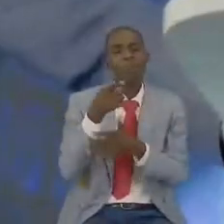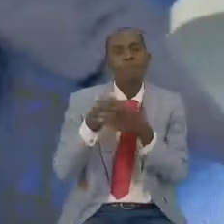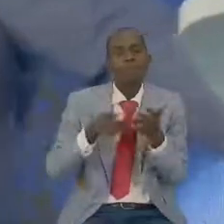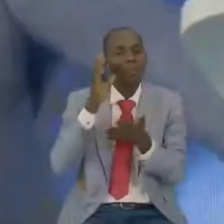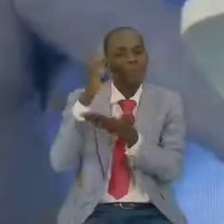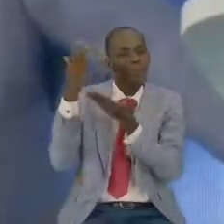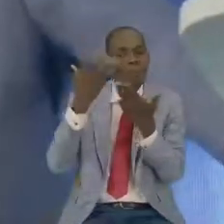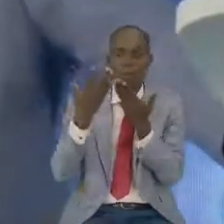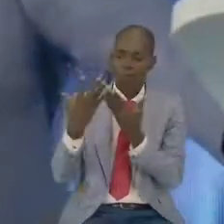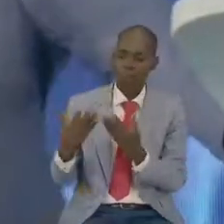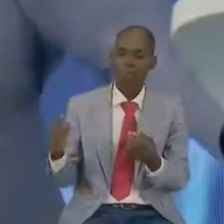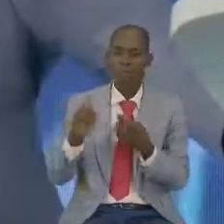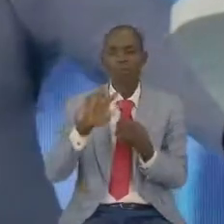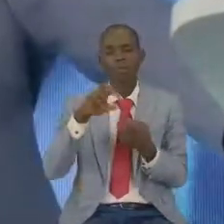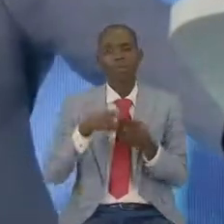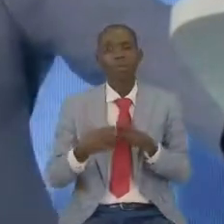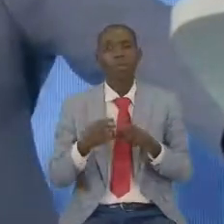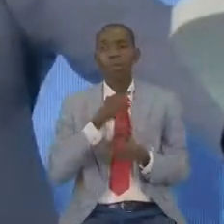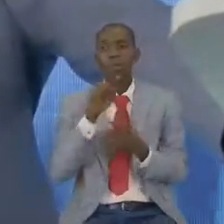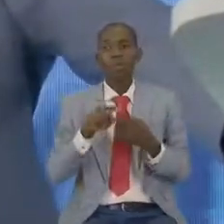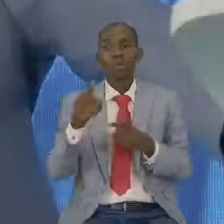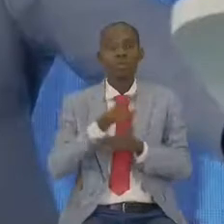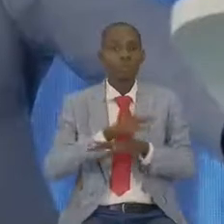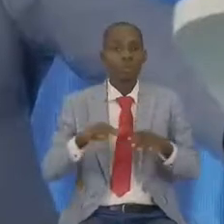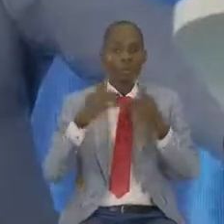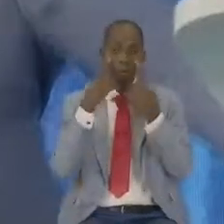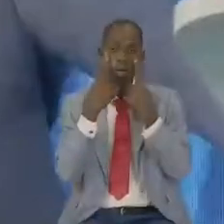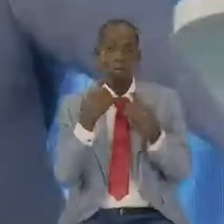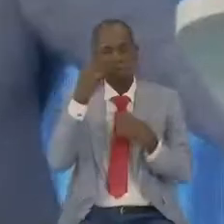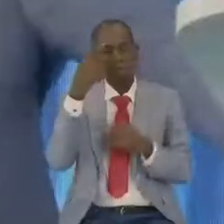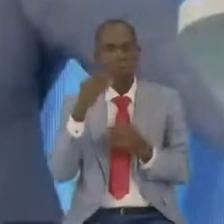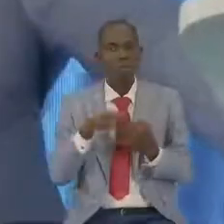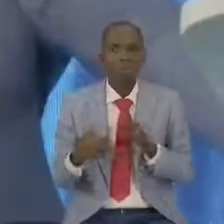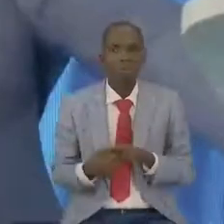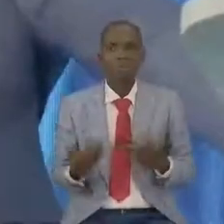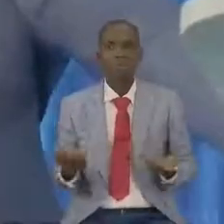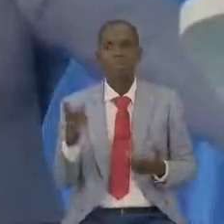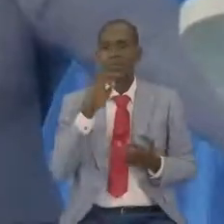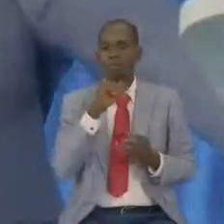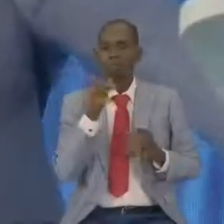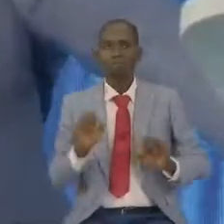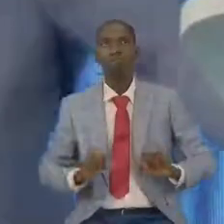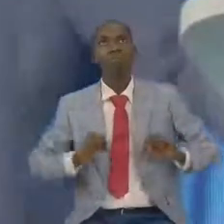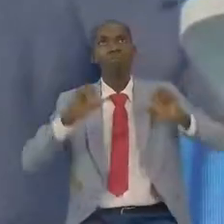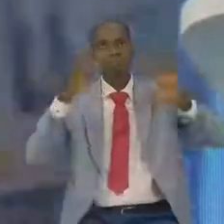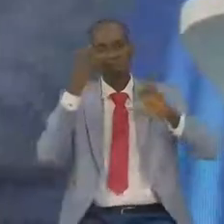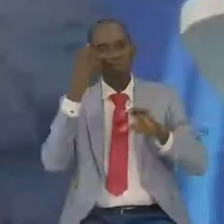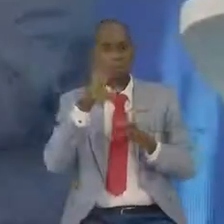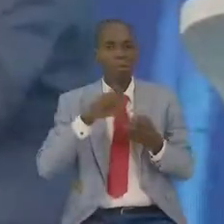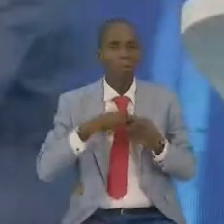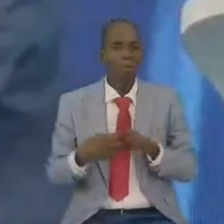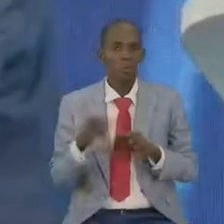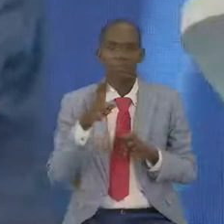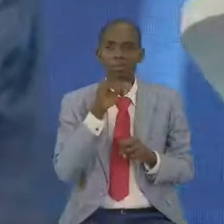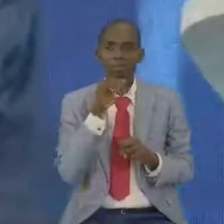à ton problème. Quand tu ne pleures pas à cause du problème, tu n'abandonnes pas à cause du problème, tu